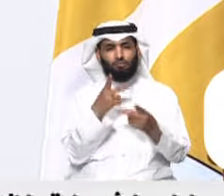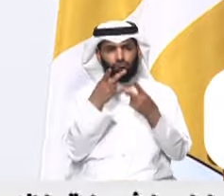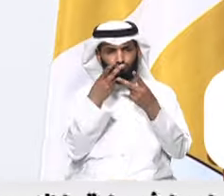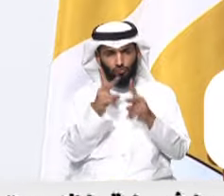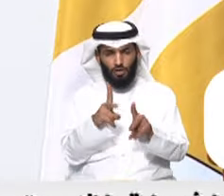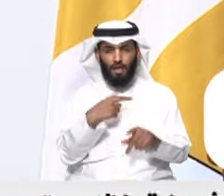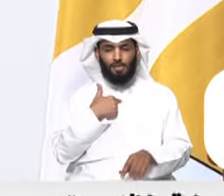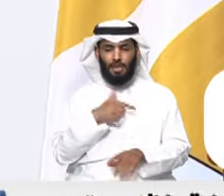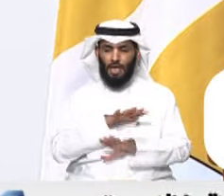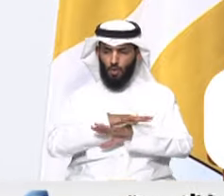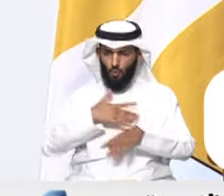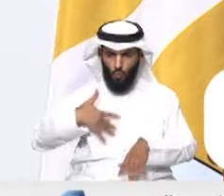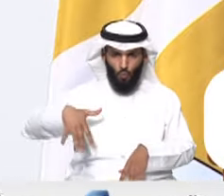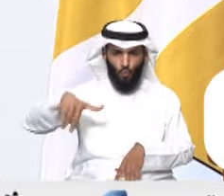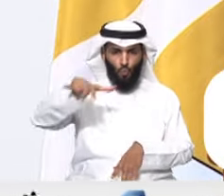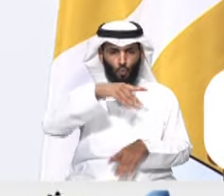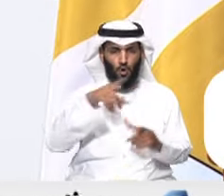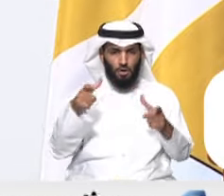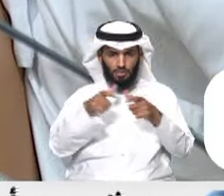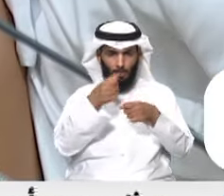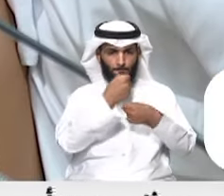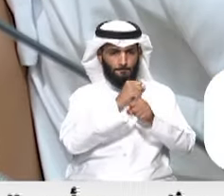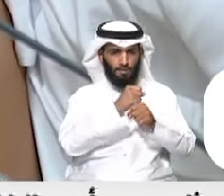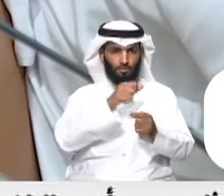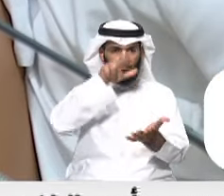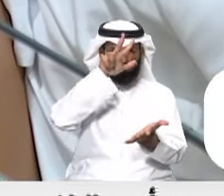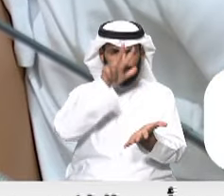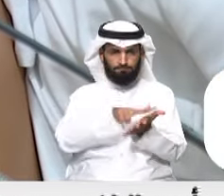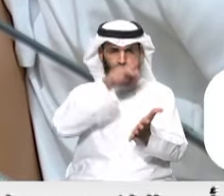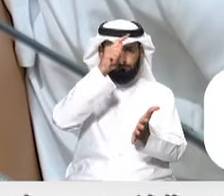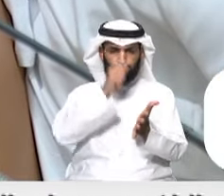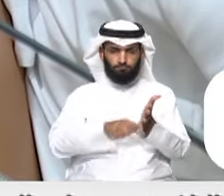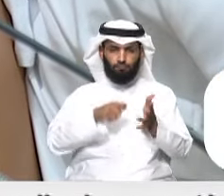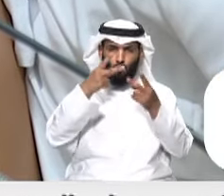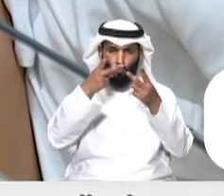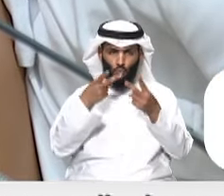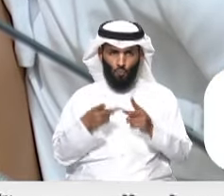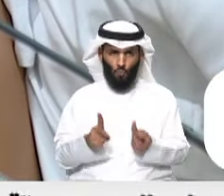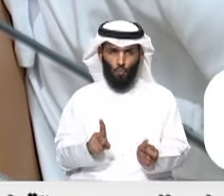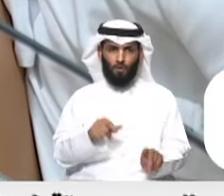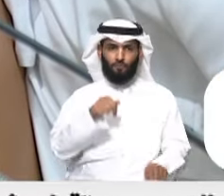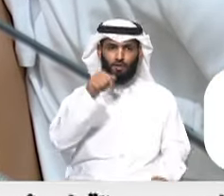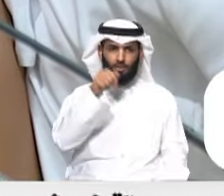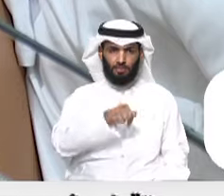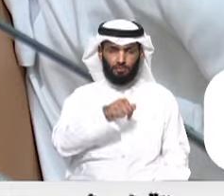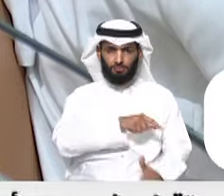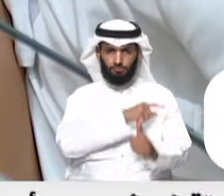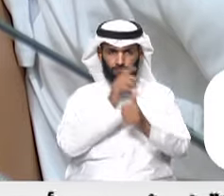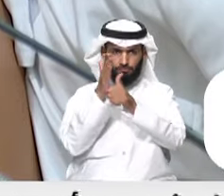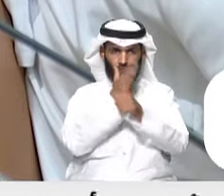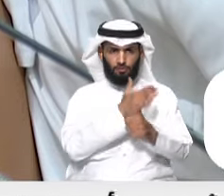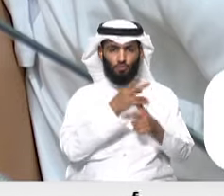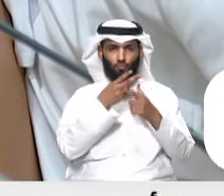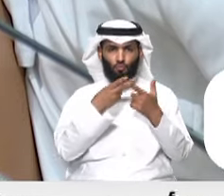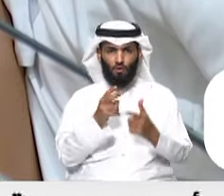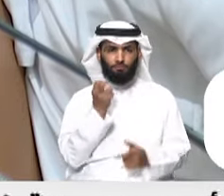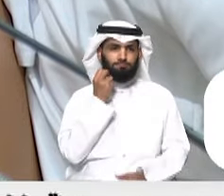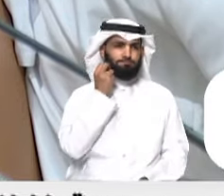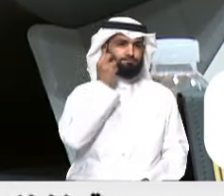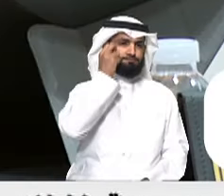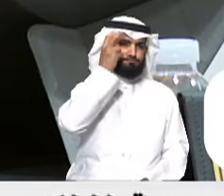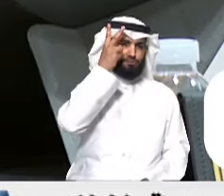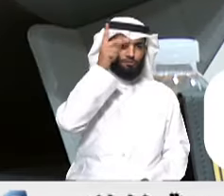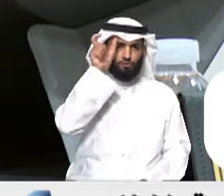بموافقتنا بالمكونات الكامله للمشروع كما وافقت لجنه العاصمه على الاقتراح المقدم من عضو المجلس